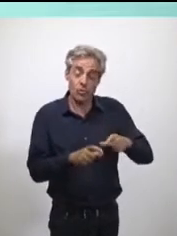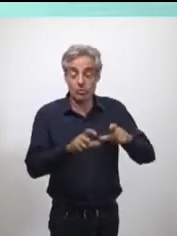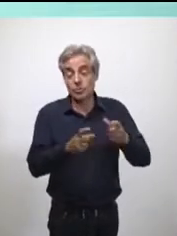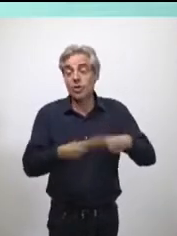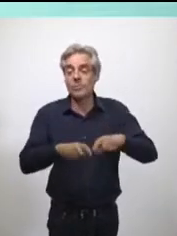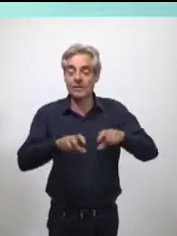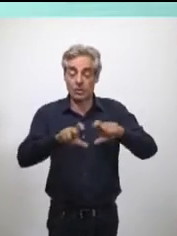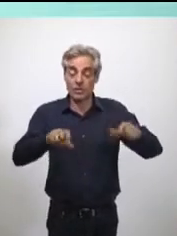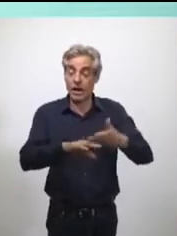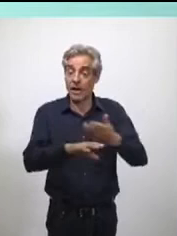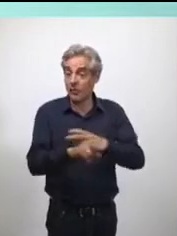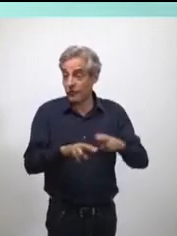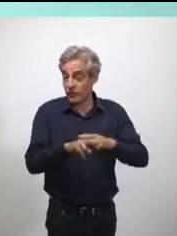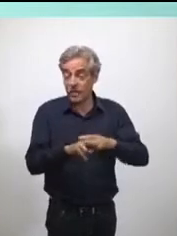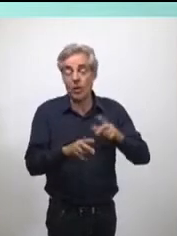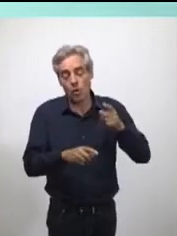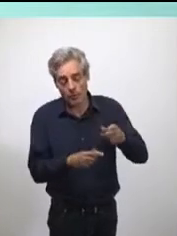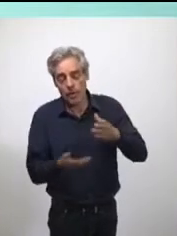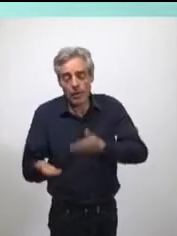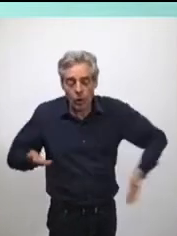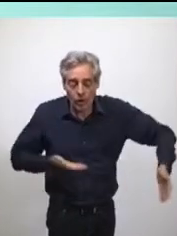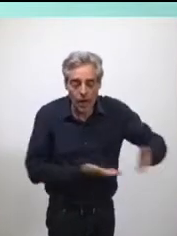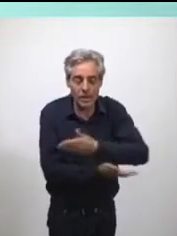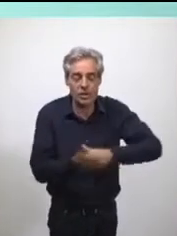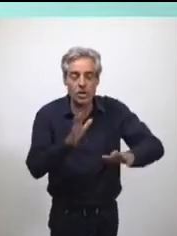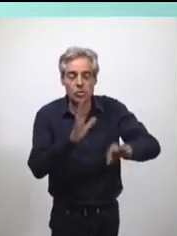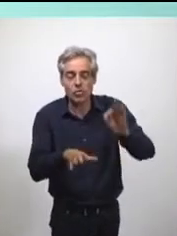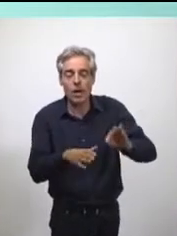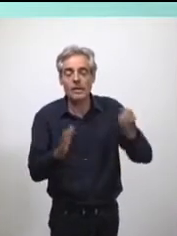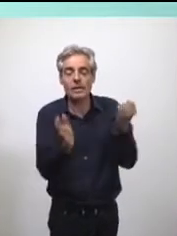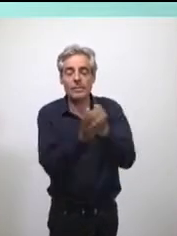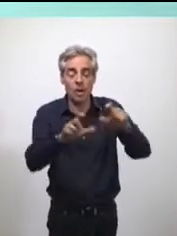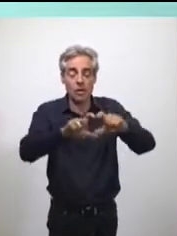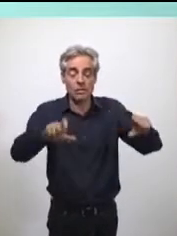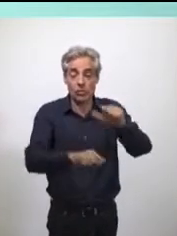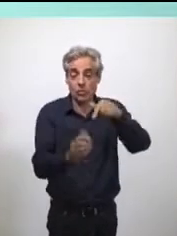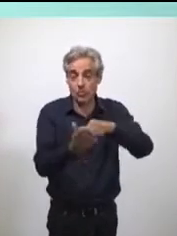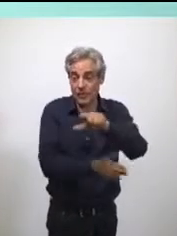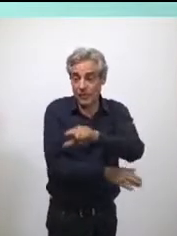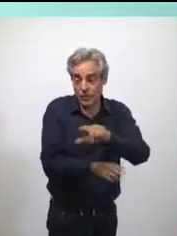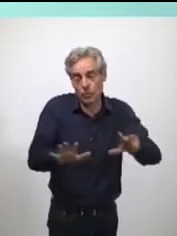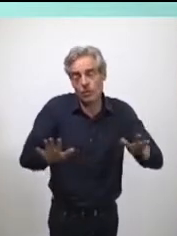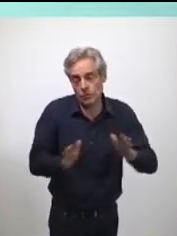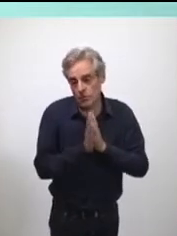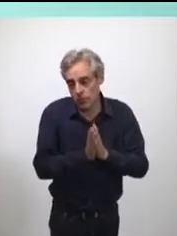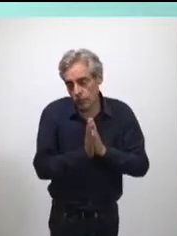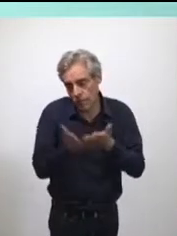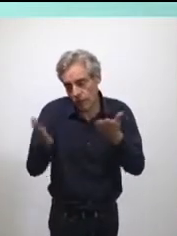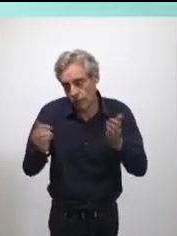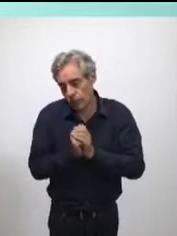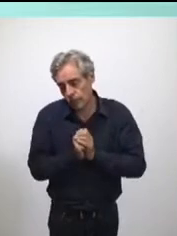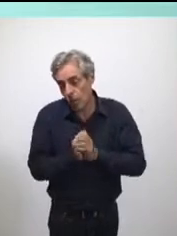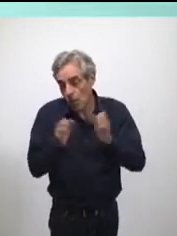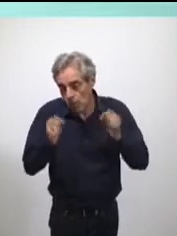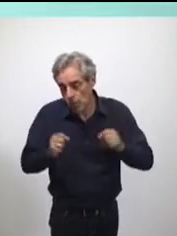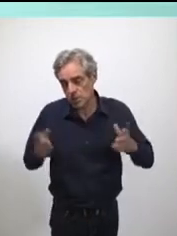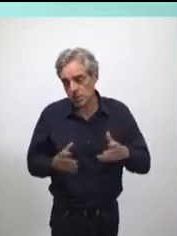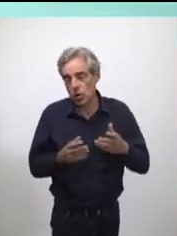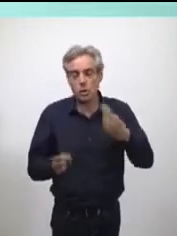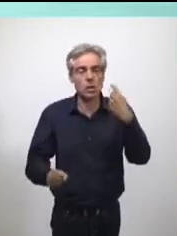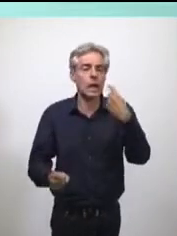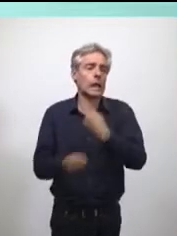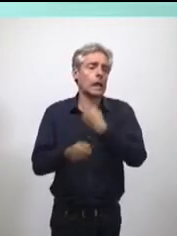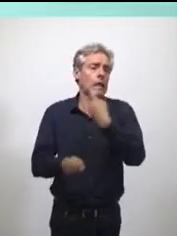qui sera en mesure de débattre des enseignes futures en 2028. J'aimerais que par moment, vous soyez capable de faire autre chose que de